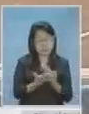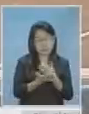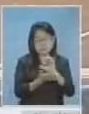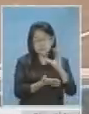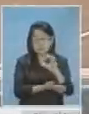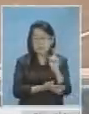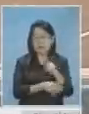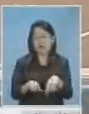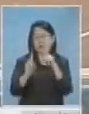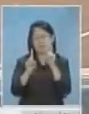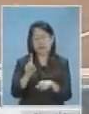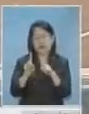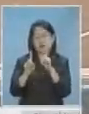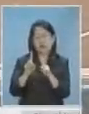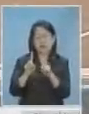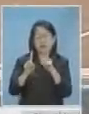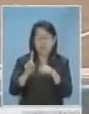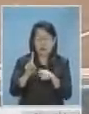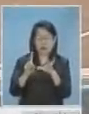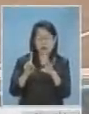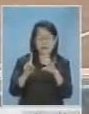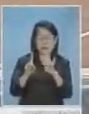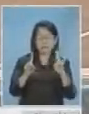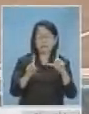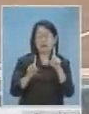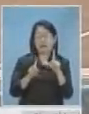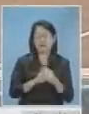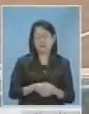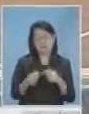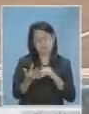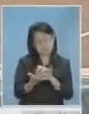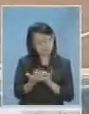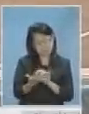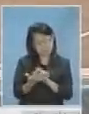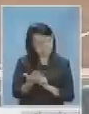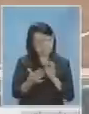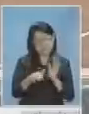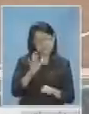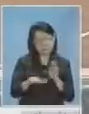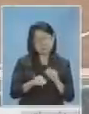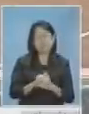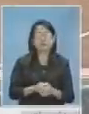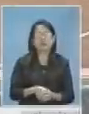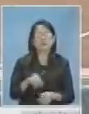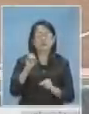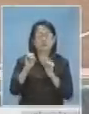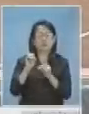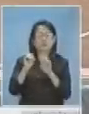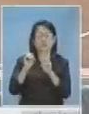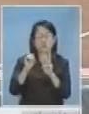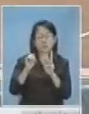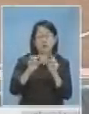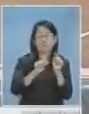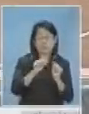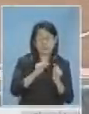ครับ 1,177 ล้านบาทครับผมกดออกมาแล้วนะครับได้ 0.6% นะครับ